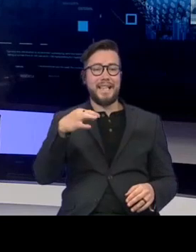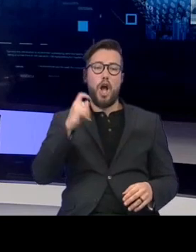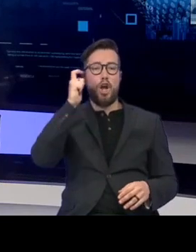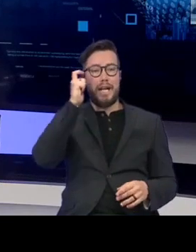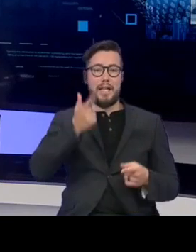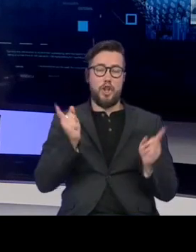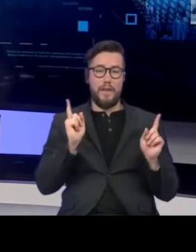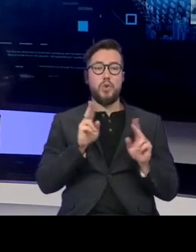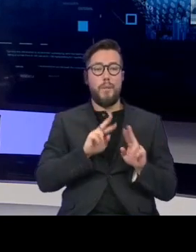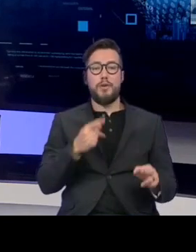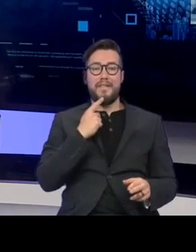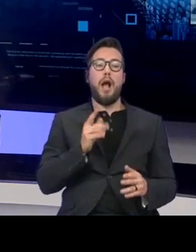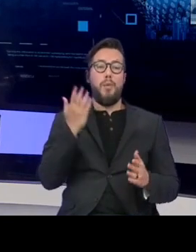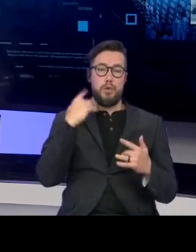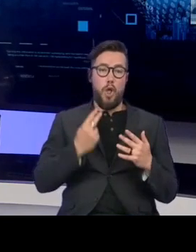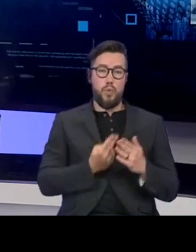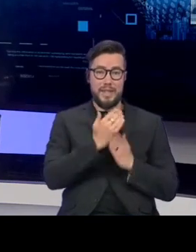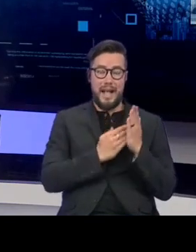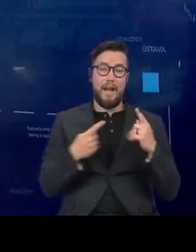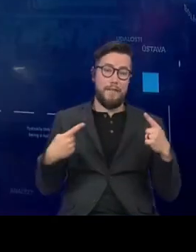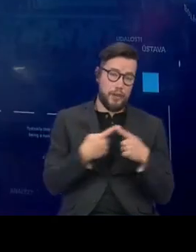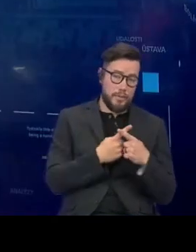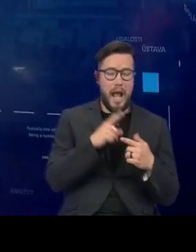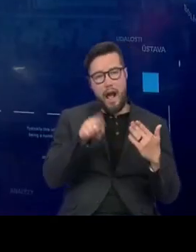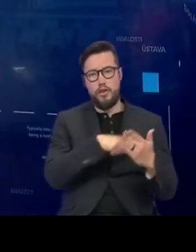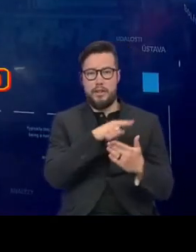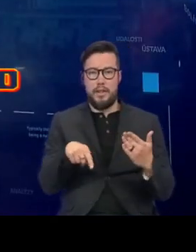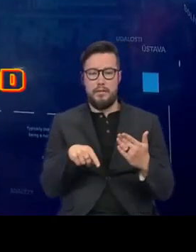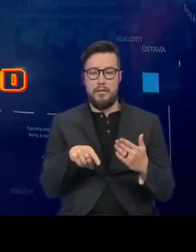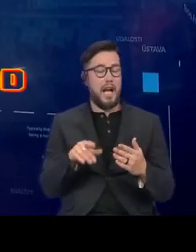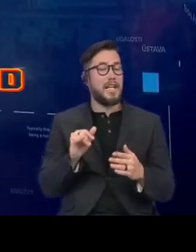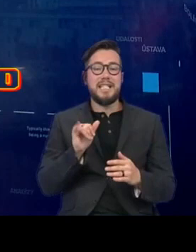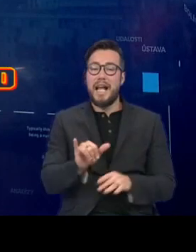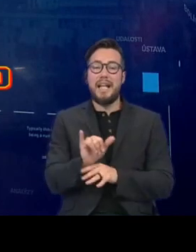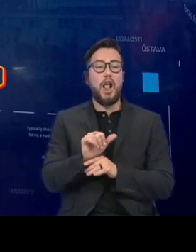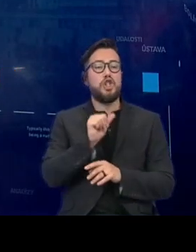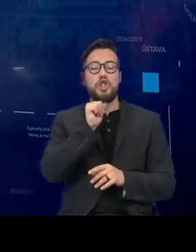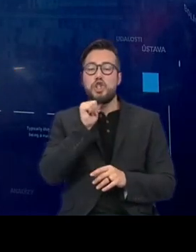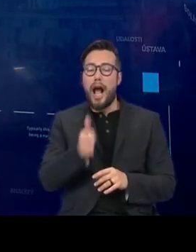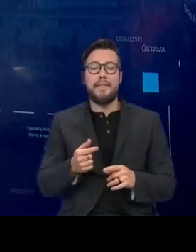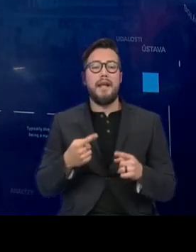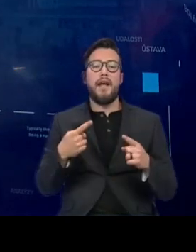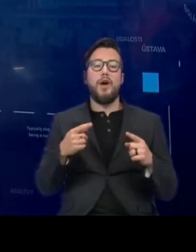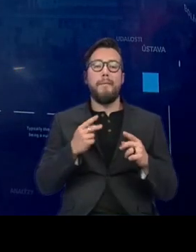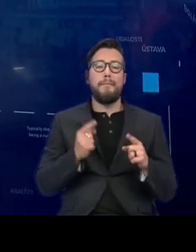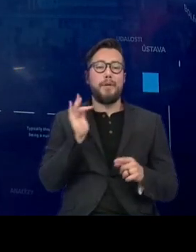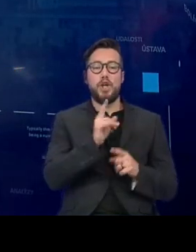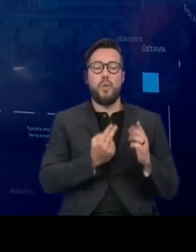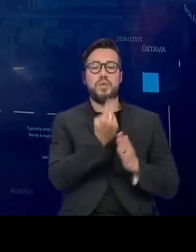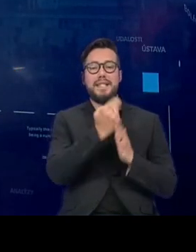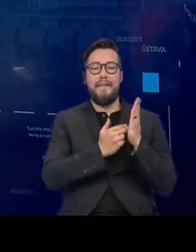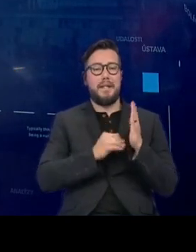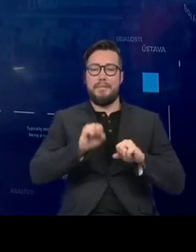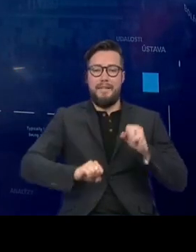ktorá môže určiť, či niečo bolo v rozpore s ústavou, alebo nie. Poprvé, čiže žiadne konanie v rozpore s ústavou som nerealizoval ani ja, ani vláda. Po druhé,